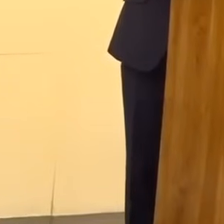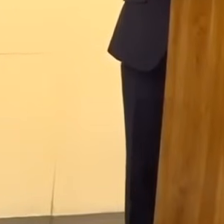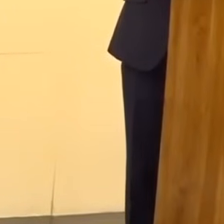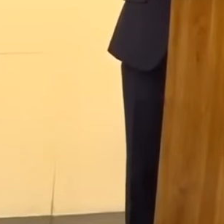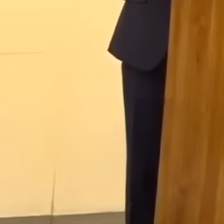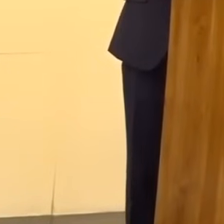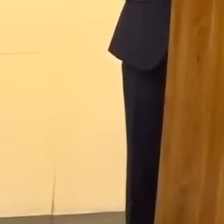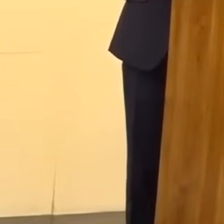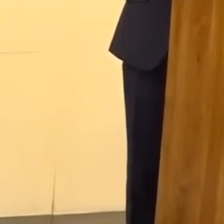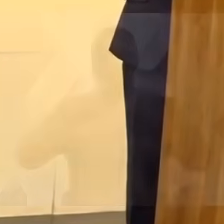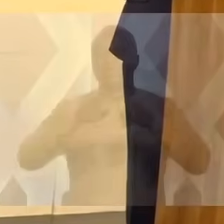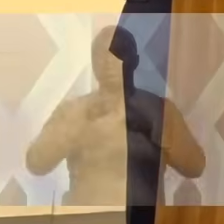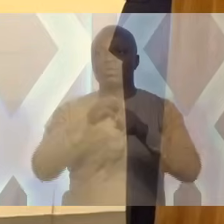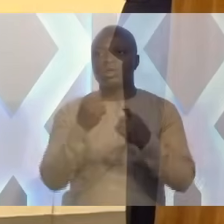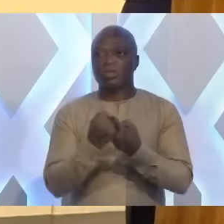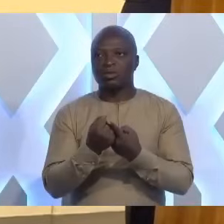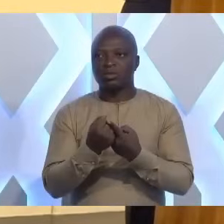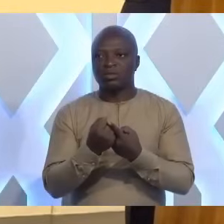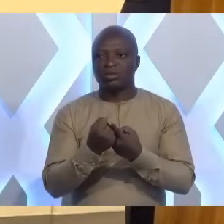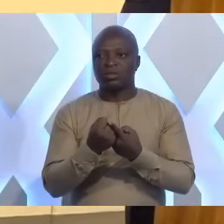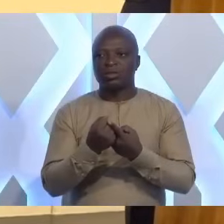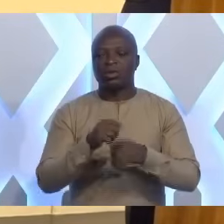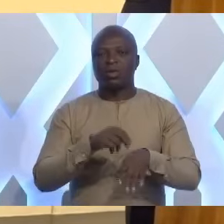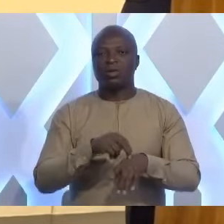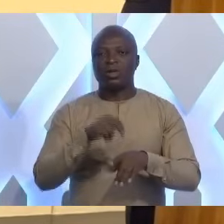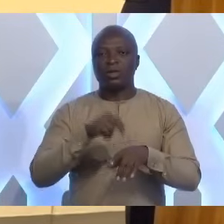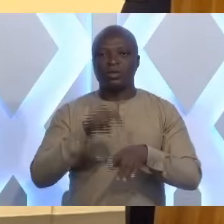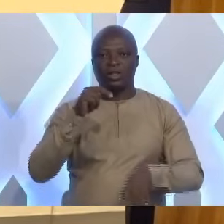la situation au Niger.